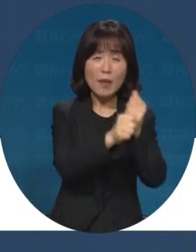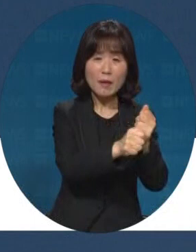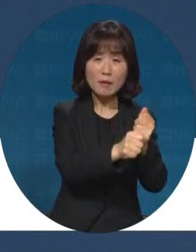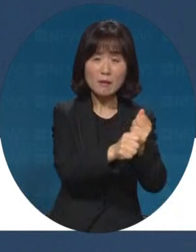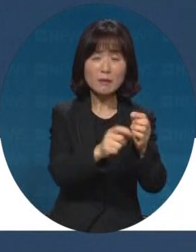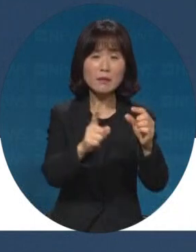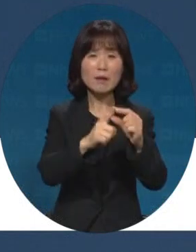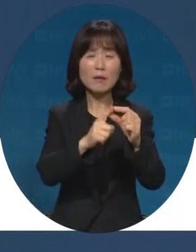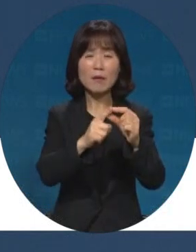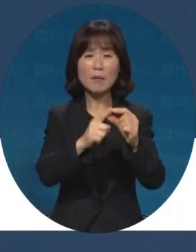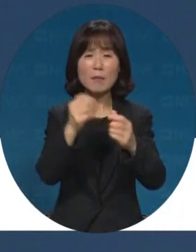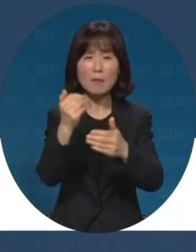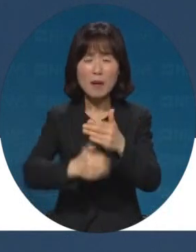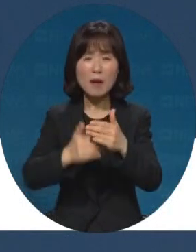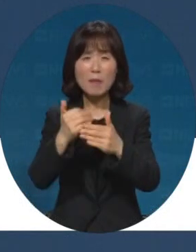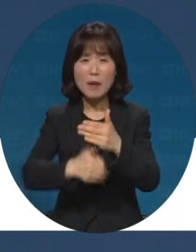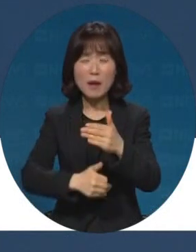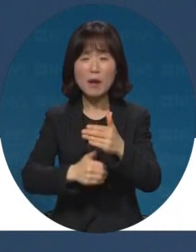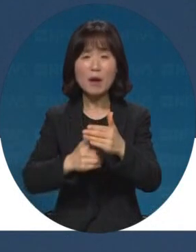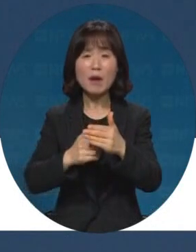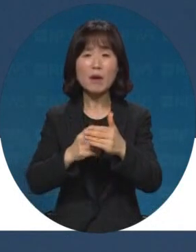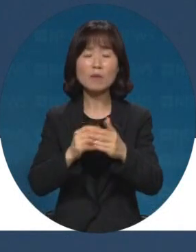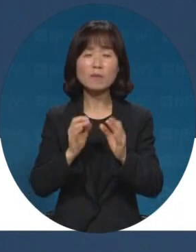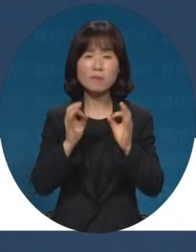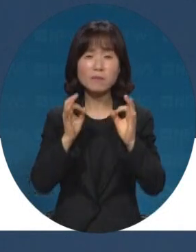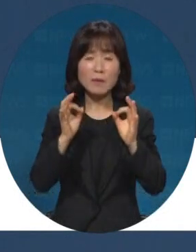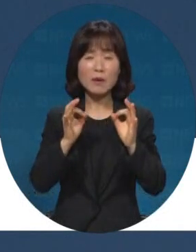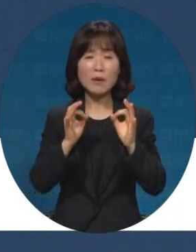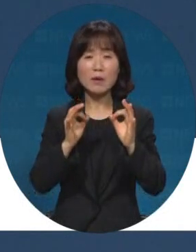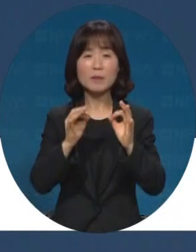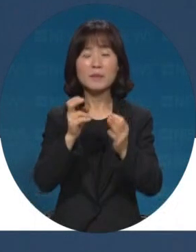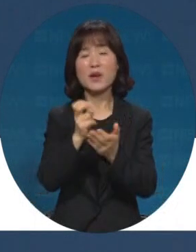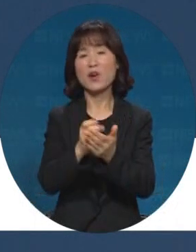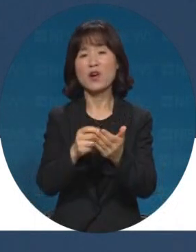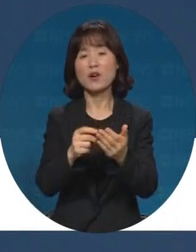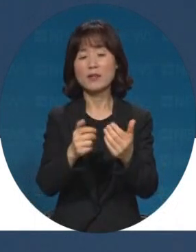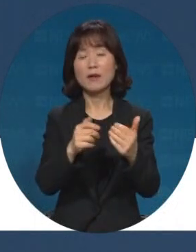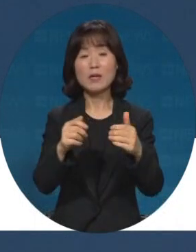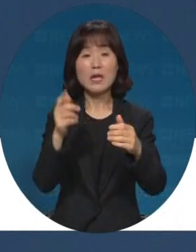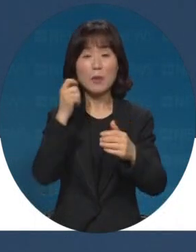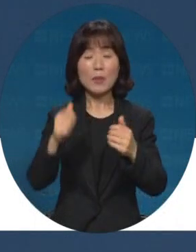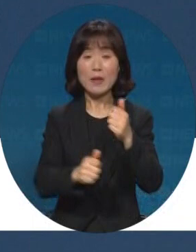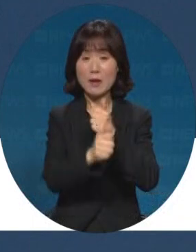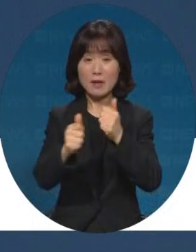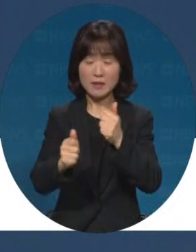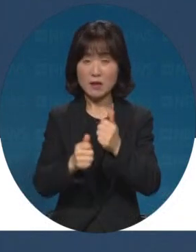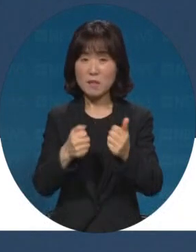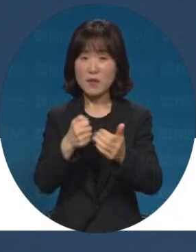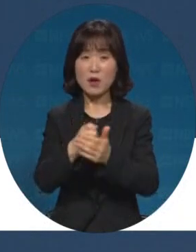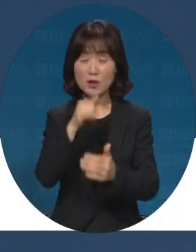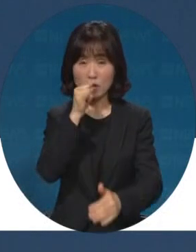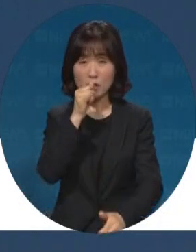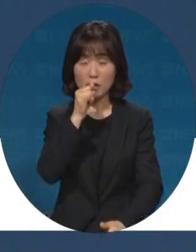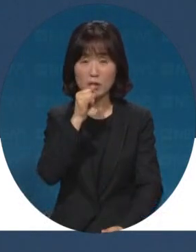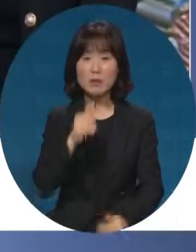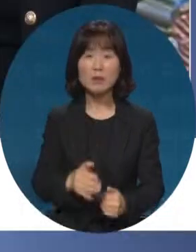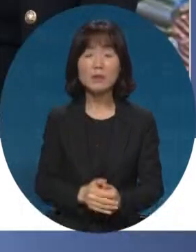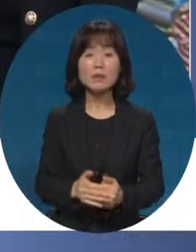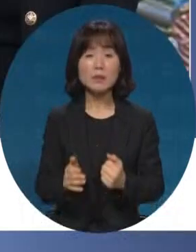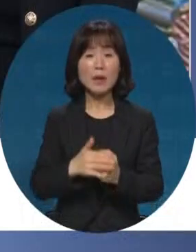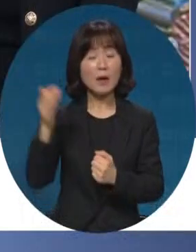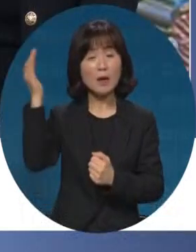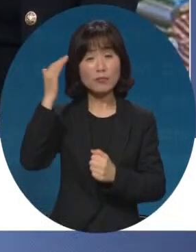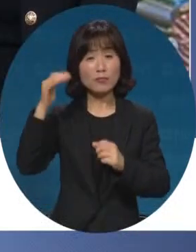사용하지 않기 위한 가기 결정을 통해 방침을 정하고 있습니다 그러한 점에서 우리 정부도 단어 하나하나